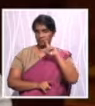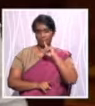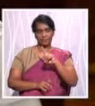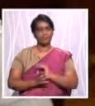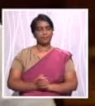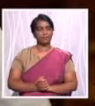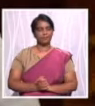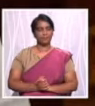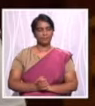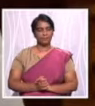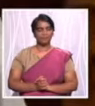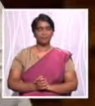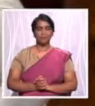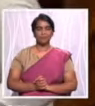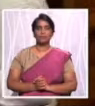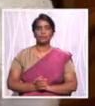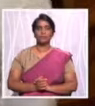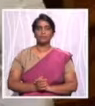දෙමි.